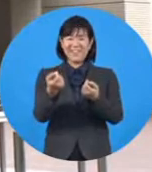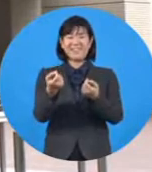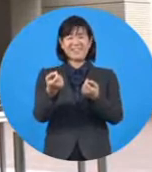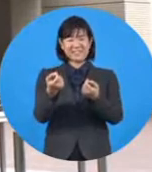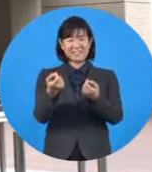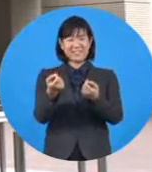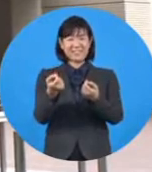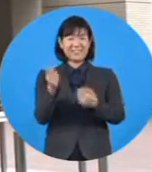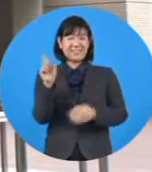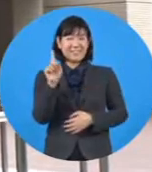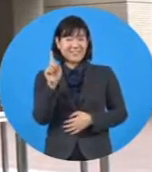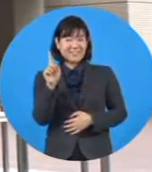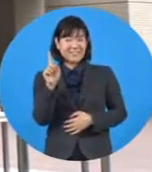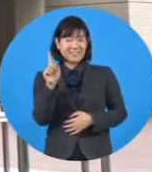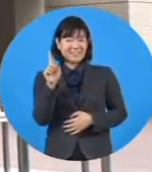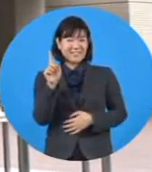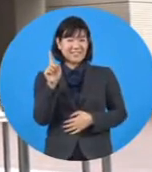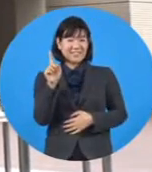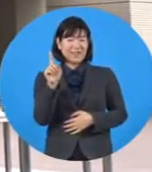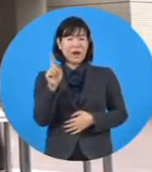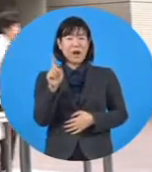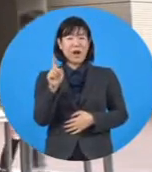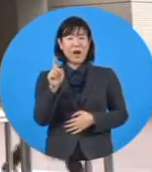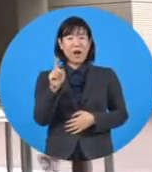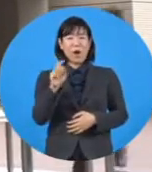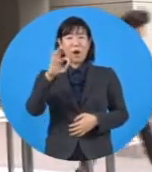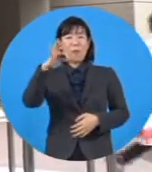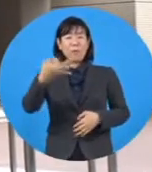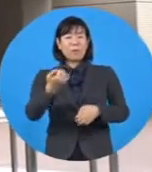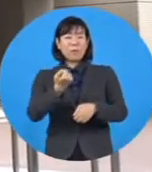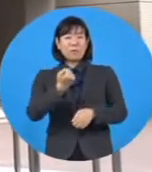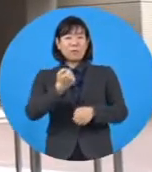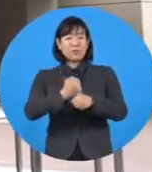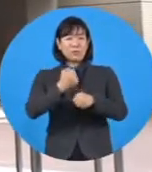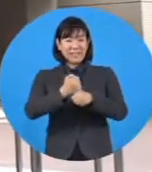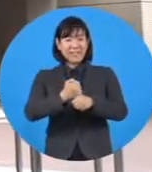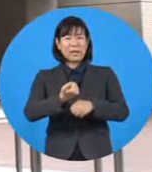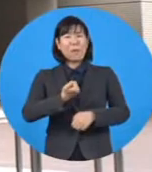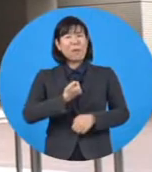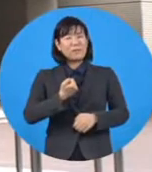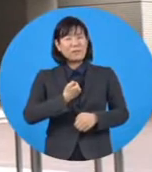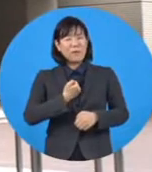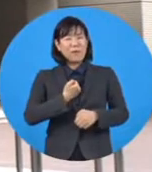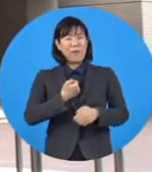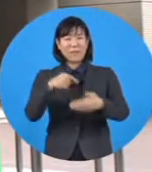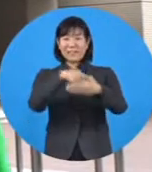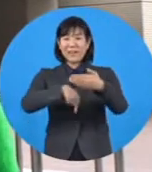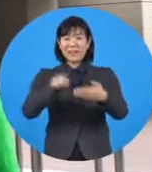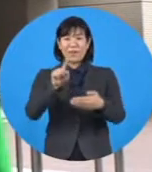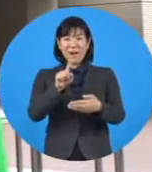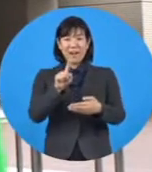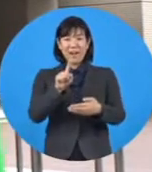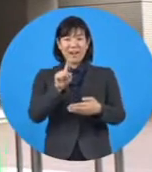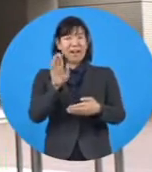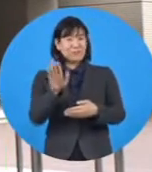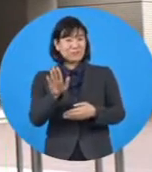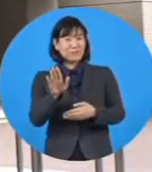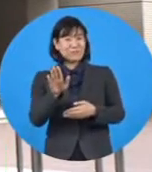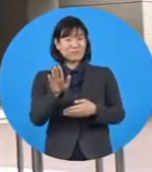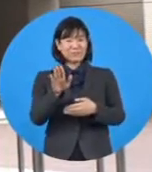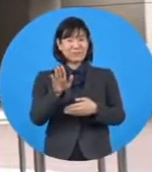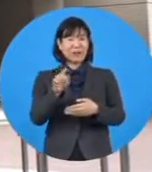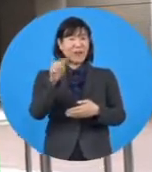んだ。何？その板橋のものづくりの中で面白いものがあるの？